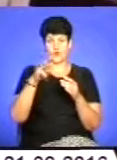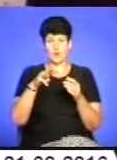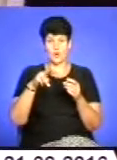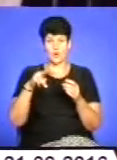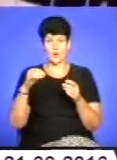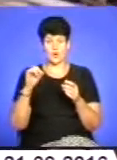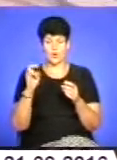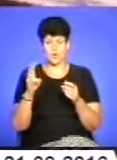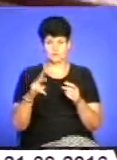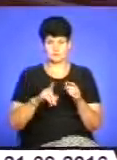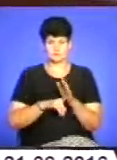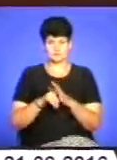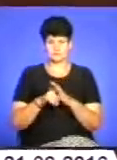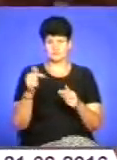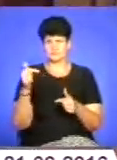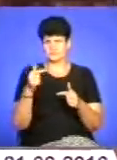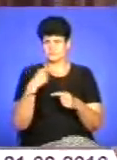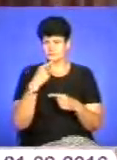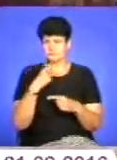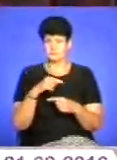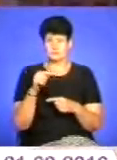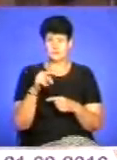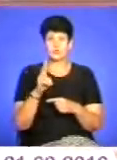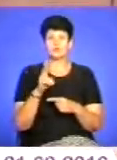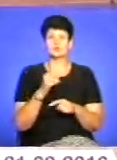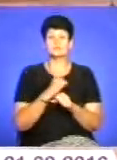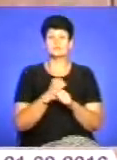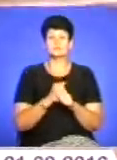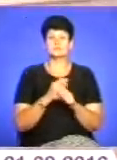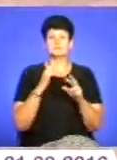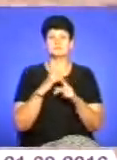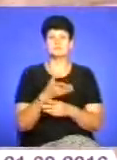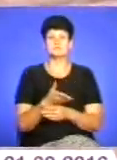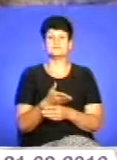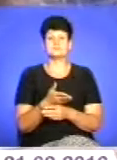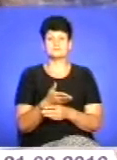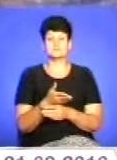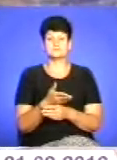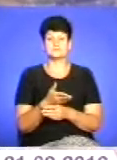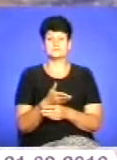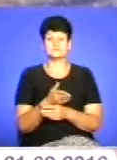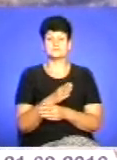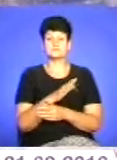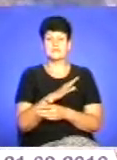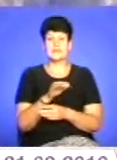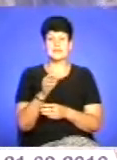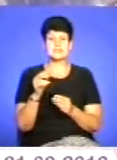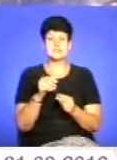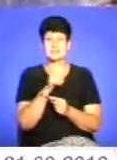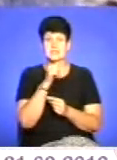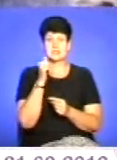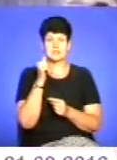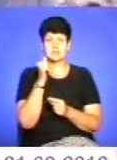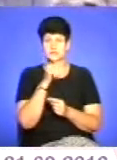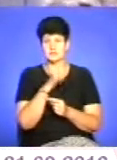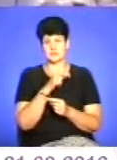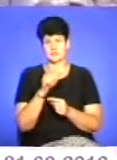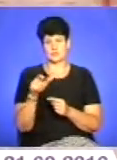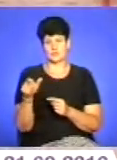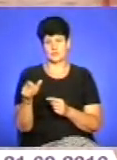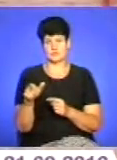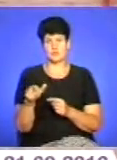згадав незлим тихим словом всіх тих, хто допустив таке недбальство. Не приховували свого обурення і перехожі.